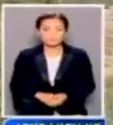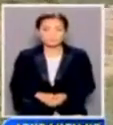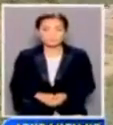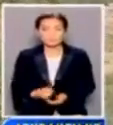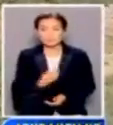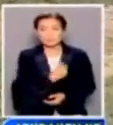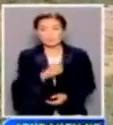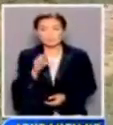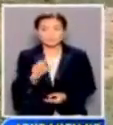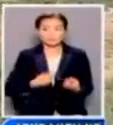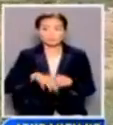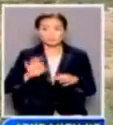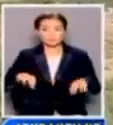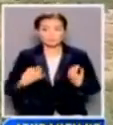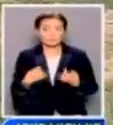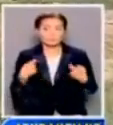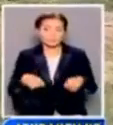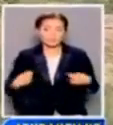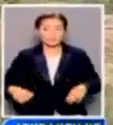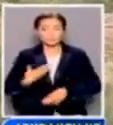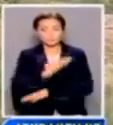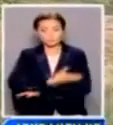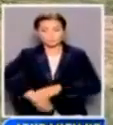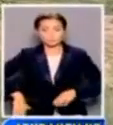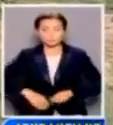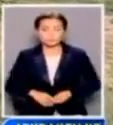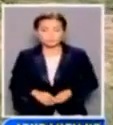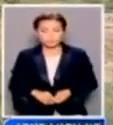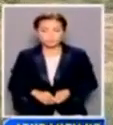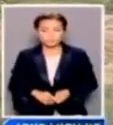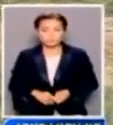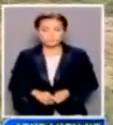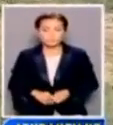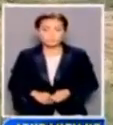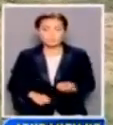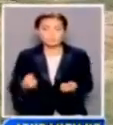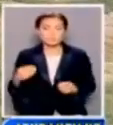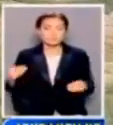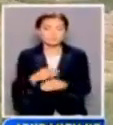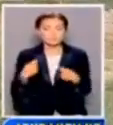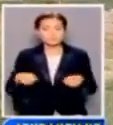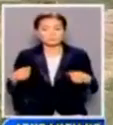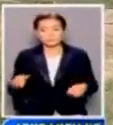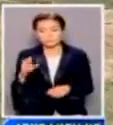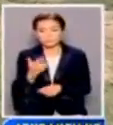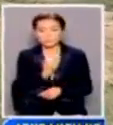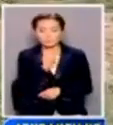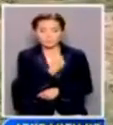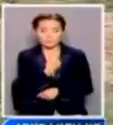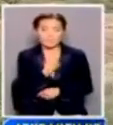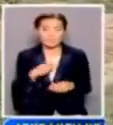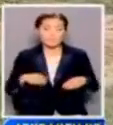Мы хотели бы, чтобы нам разрешили реализовывать нашу продукцию не только на рынках, а, например, на обочине дороги, в местах, где нет